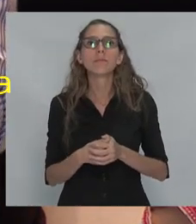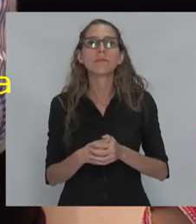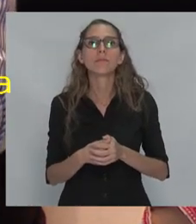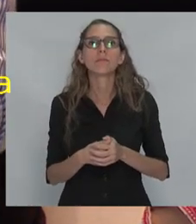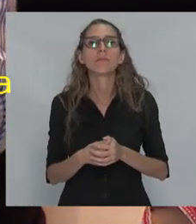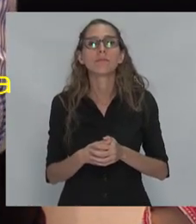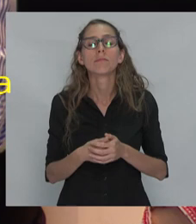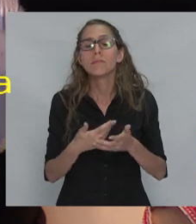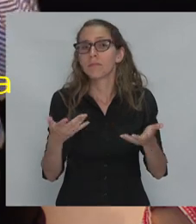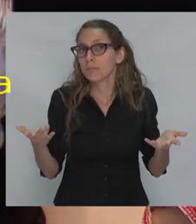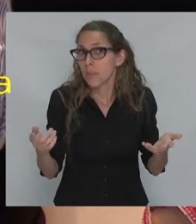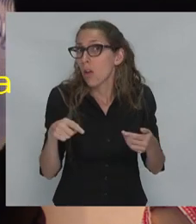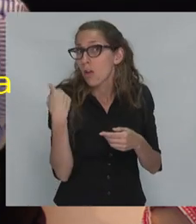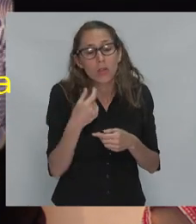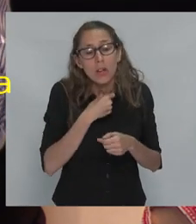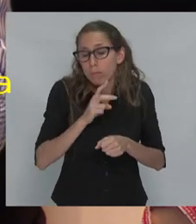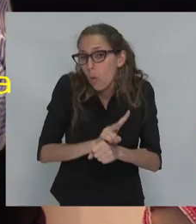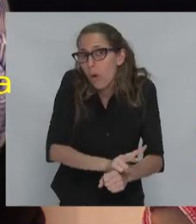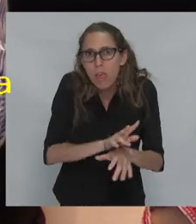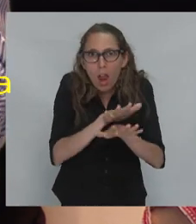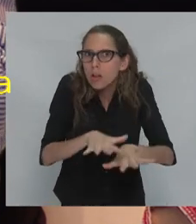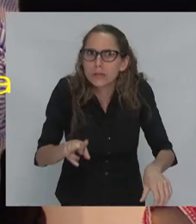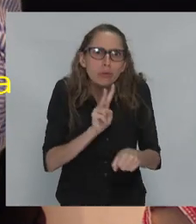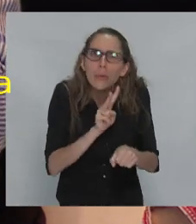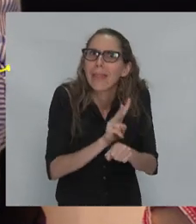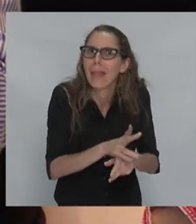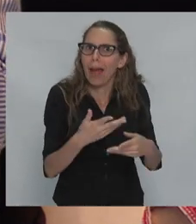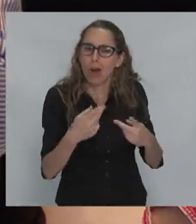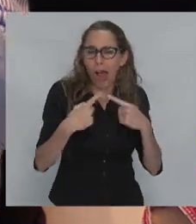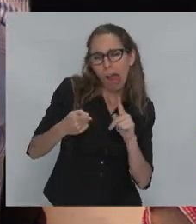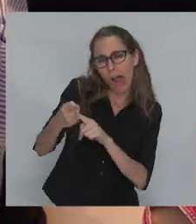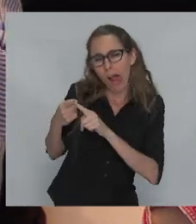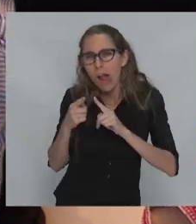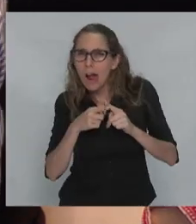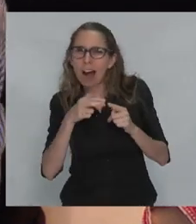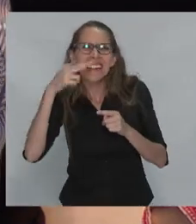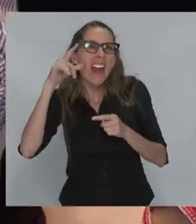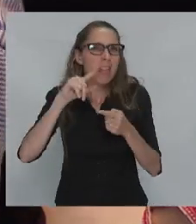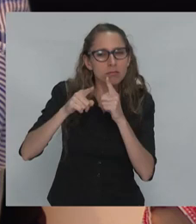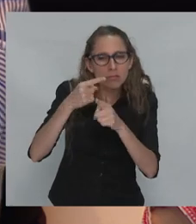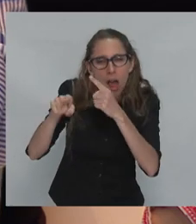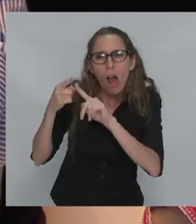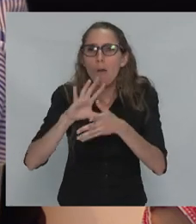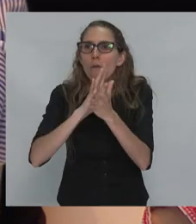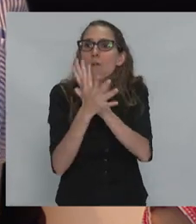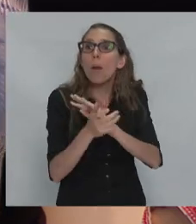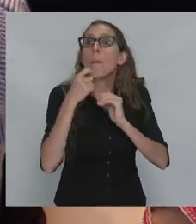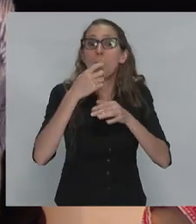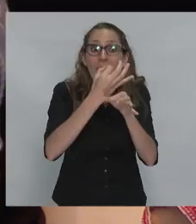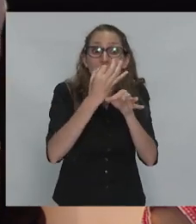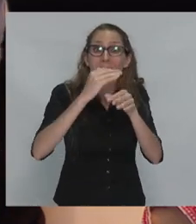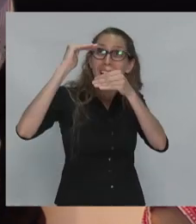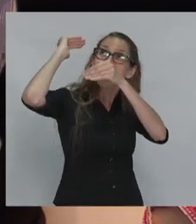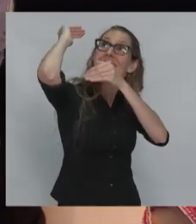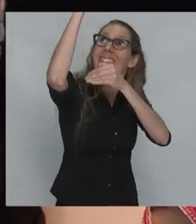peu. Donc, cette vie quotidienne est terrible. Et ce qu'elle a de plus terrible,